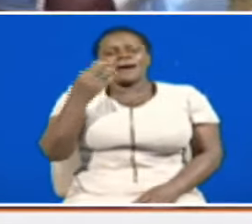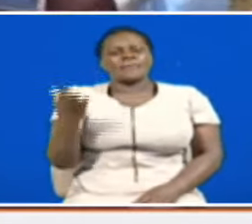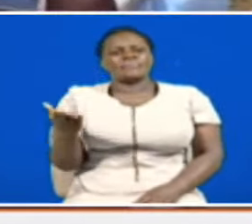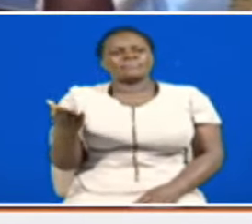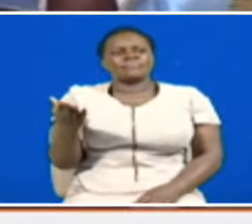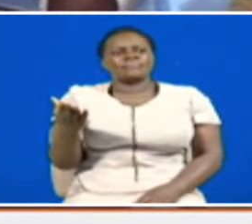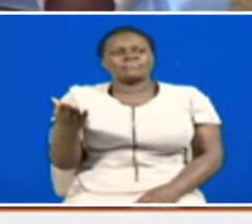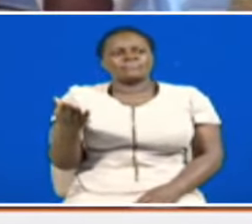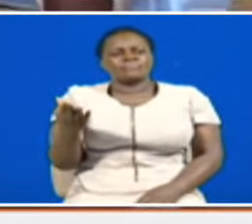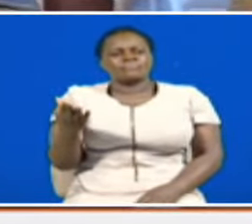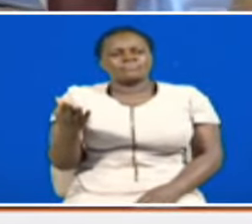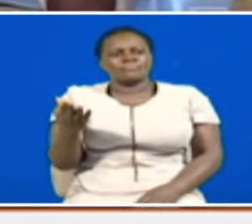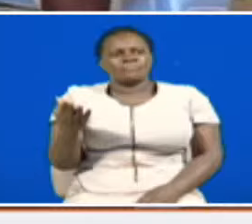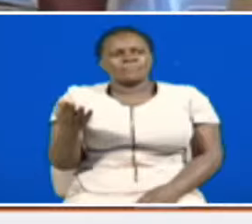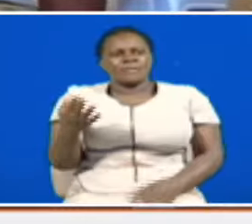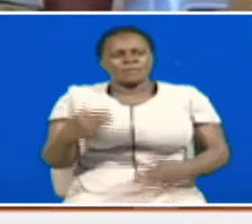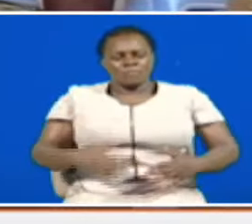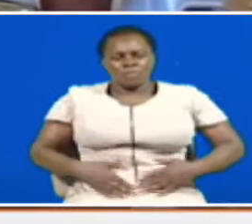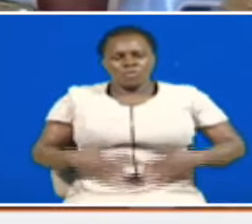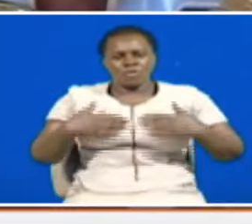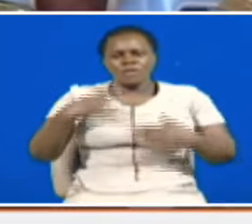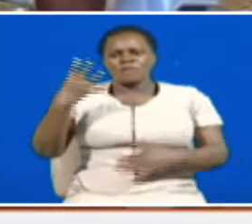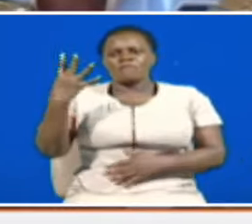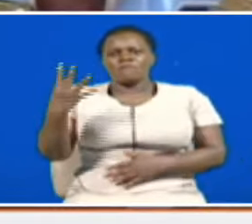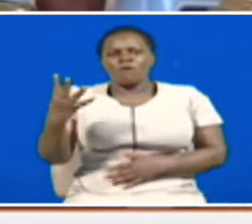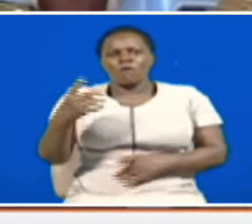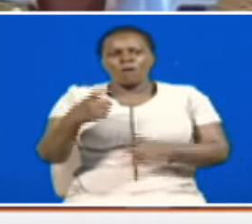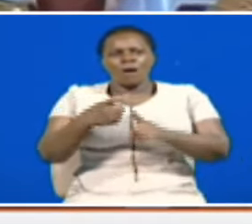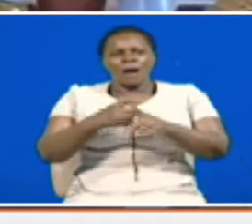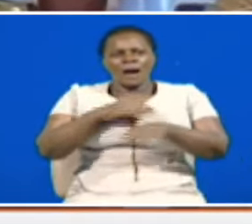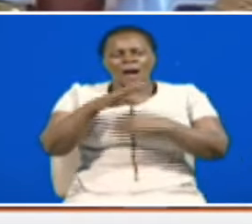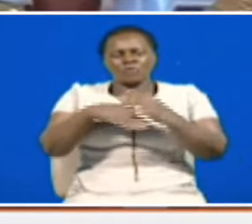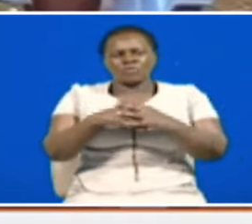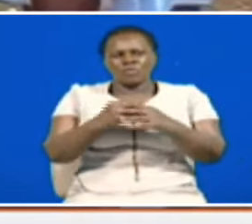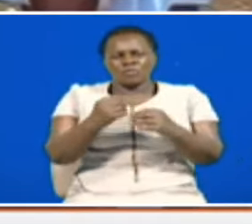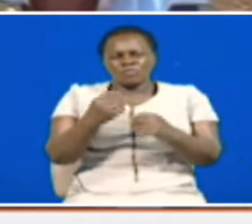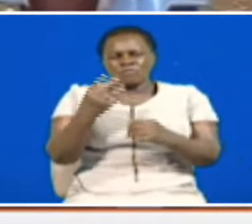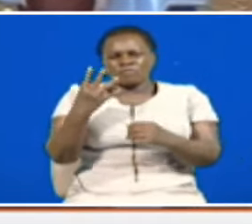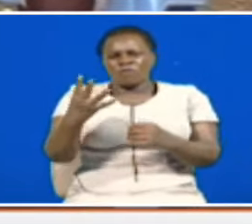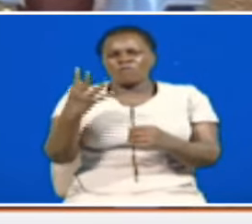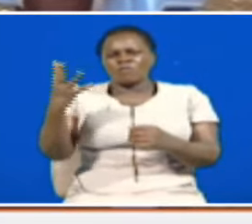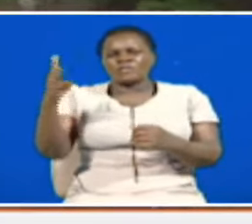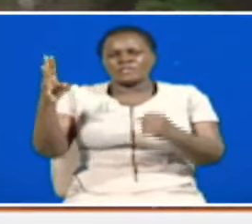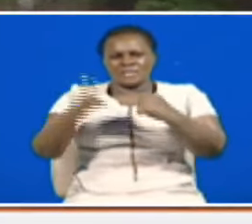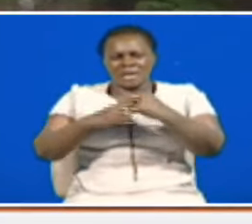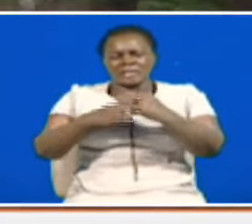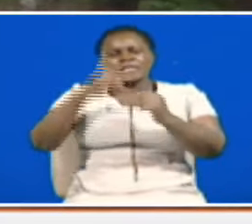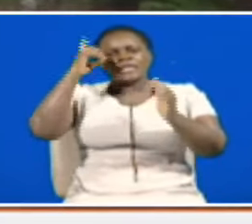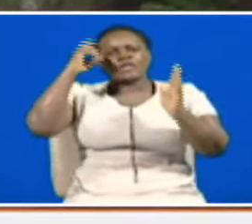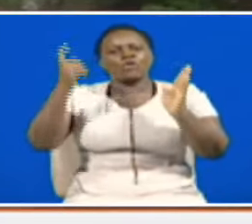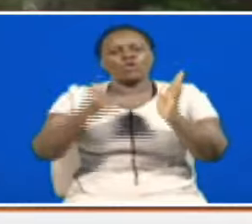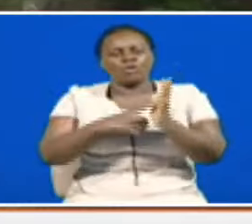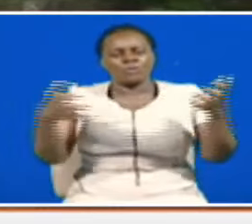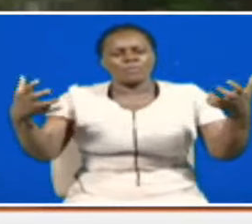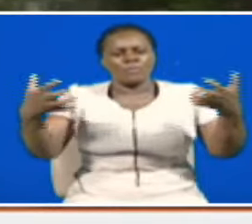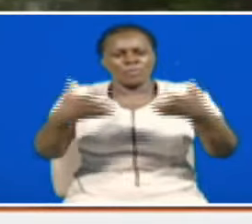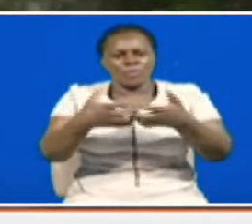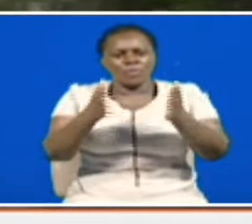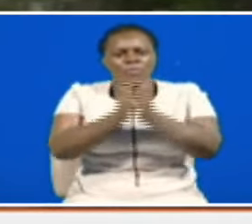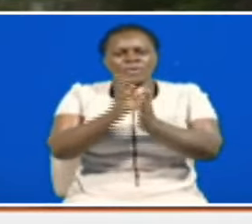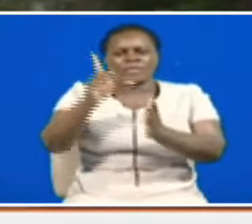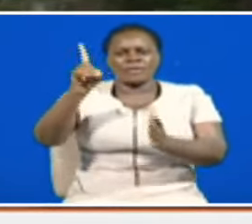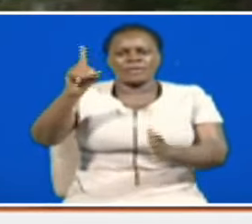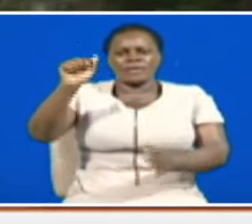sasa. Offer only 34 bodies out of 429 have been identified and matched via DNA